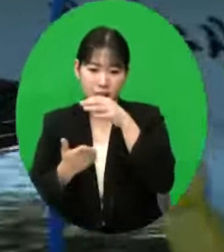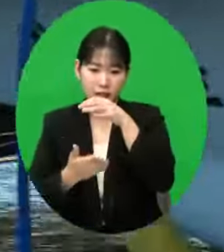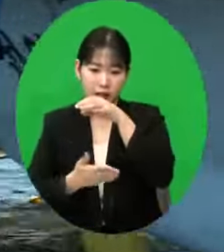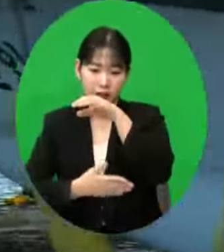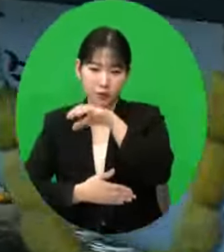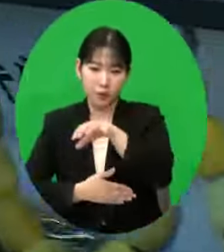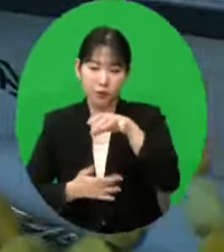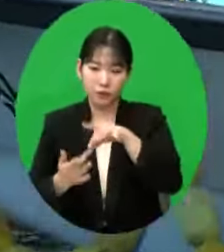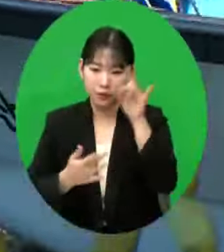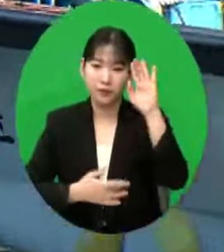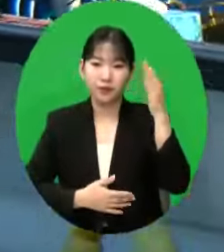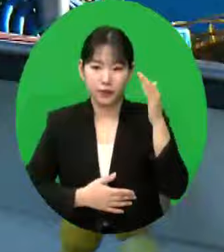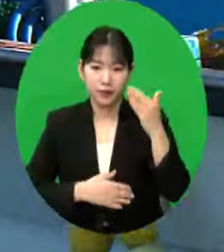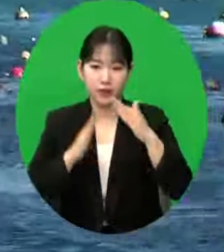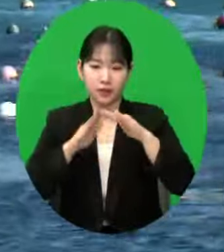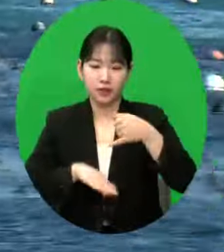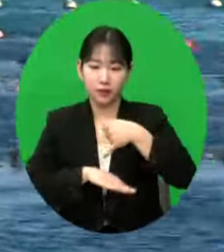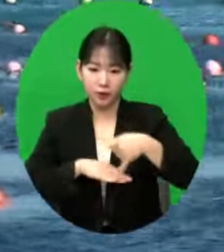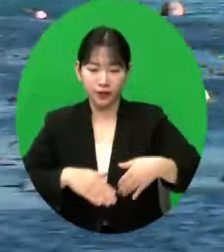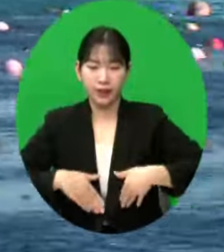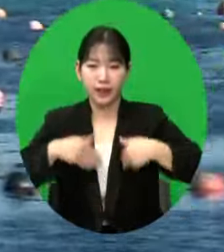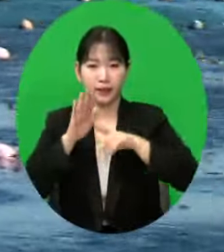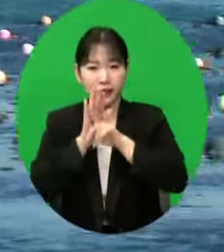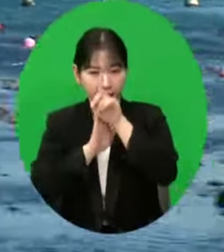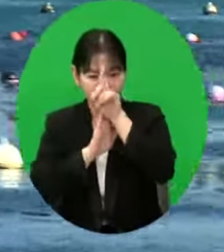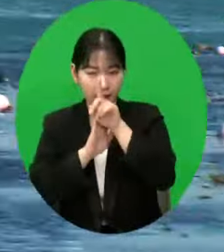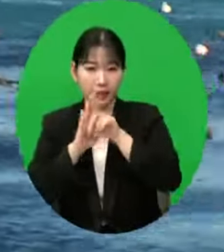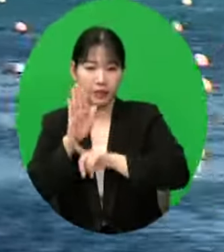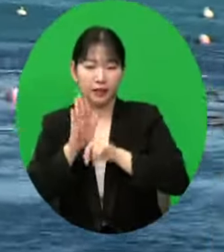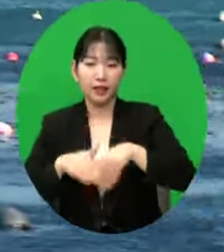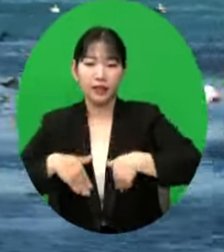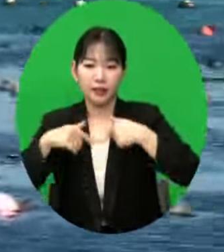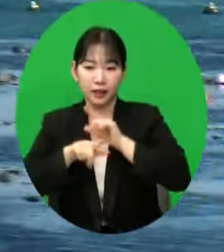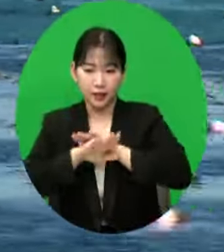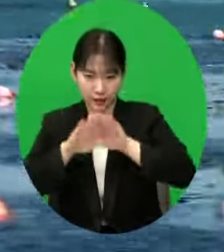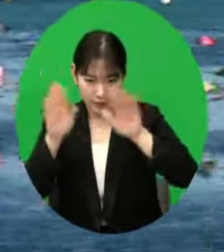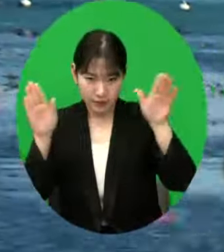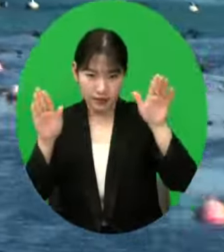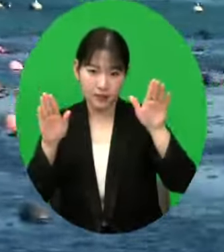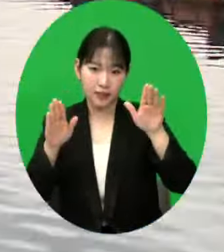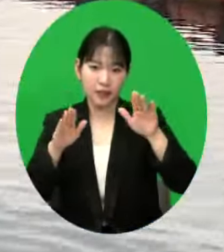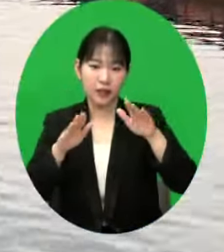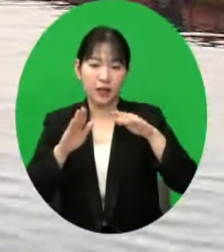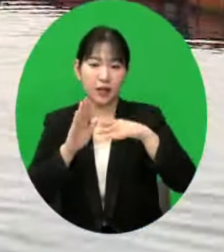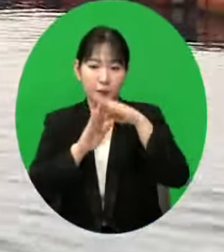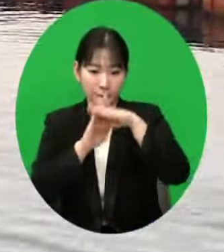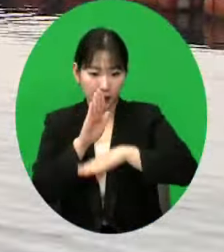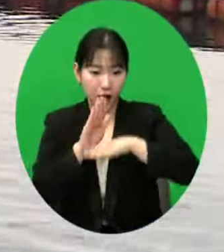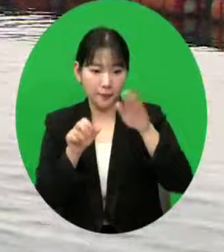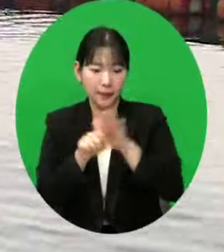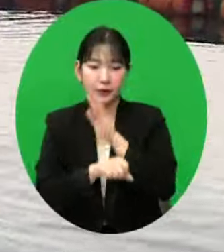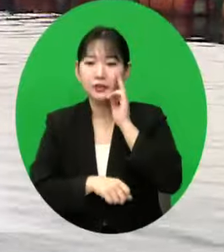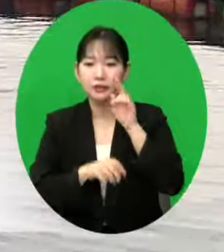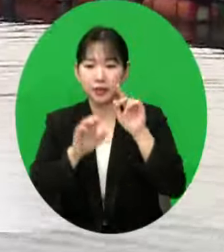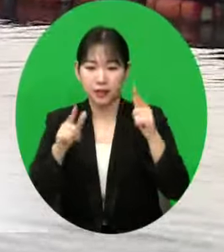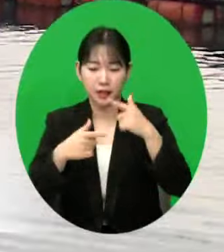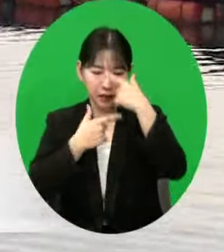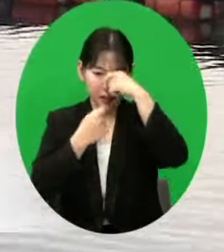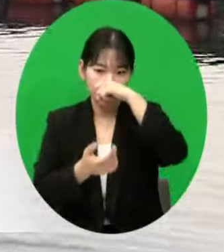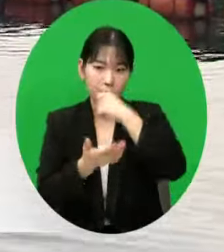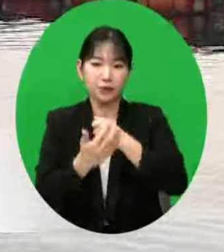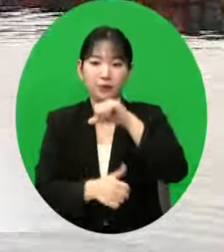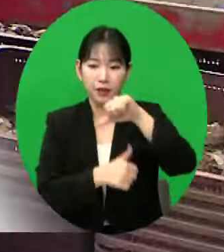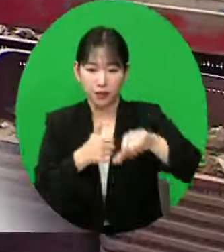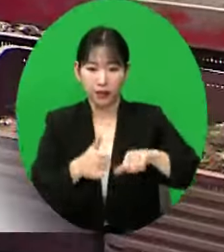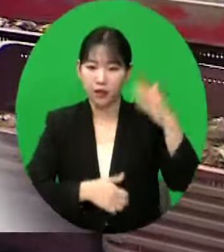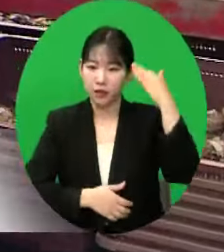해역은 따뜻한 기온과 완만한 조수차로 해조류 양식에 최적의 조건을 갖추고 있습니다. 한국과 미국은